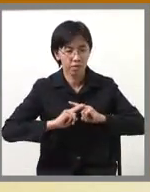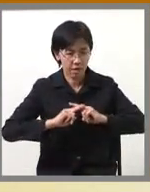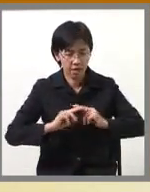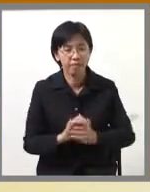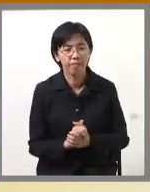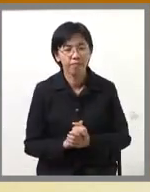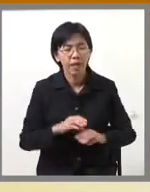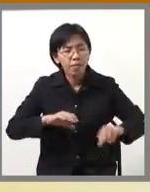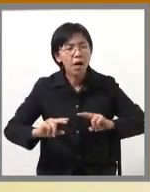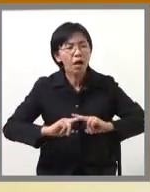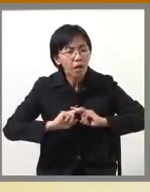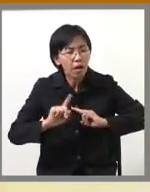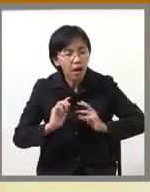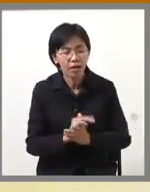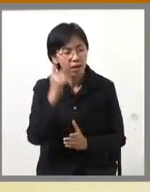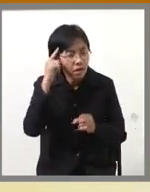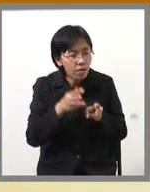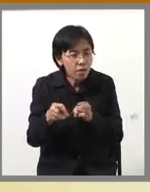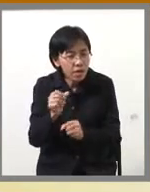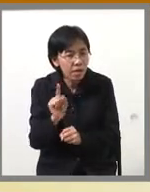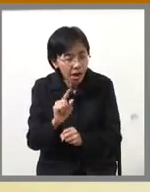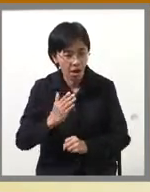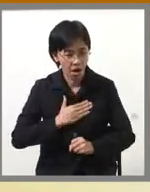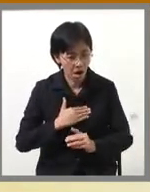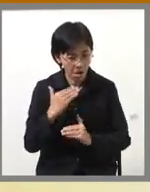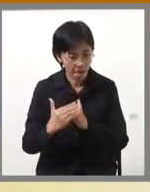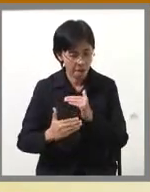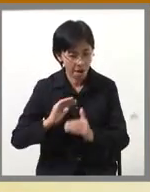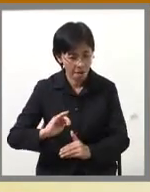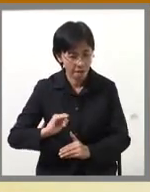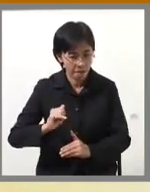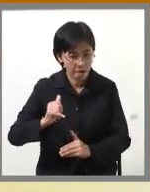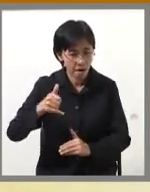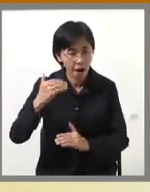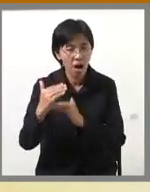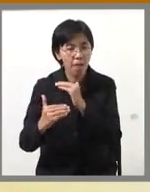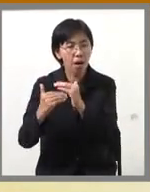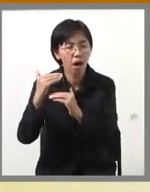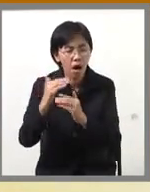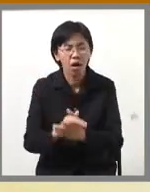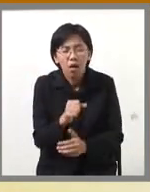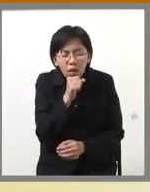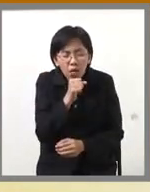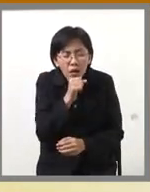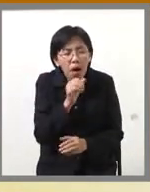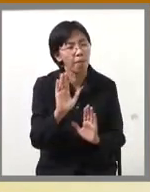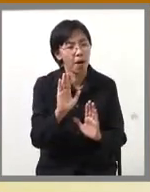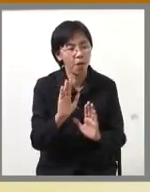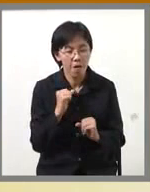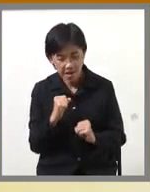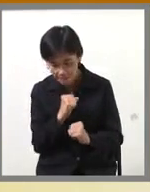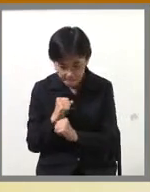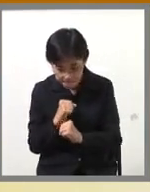เองก็คือทำยังไงให้ตัวเองเนี่ยมันพัฒนาขึ้นกว่าเก่าจากที่เราเป็นคนขี้เกีย